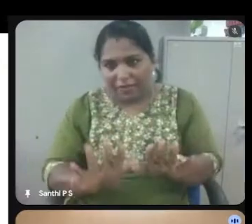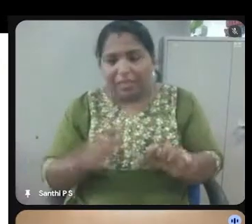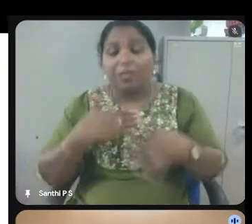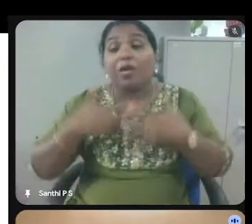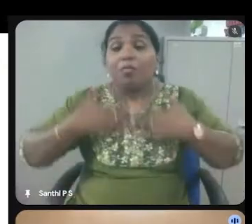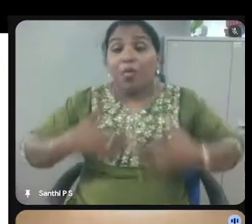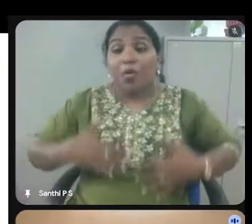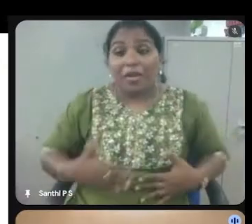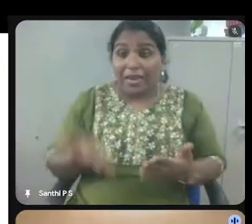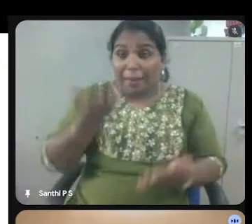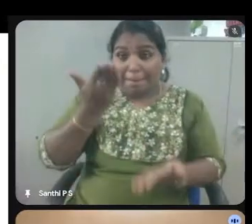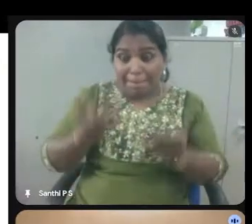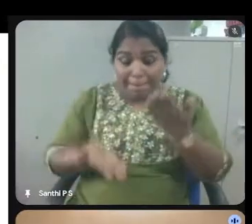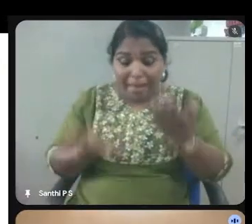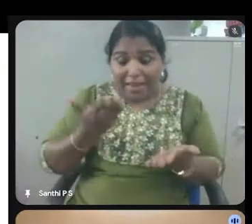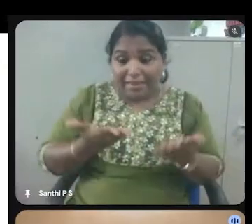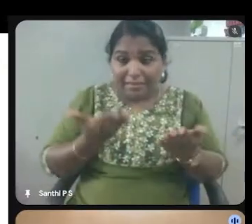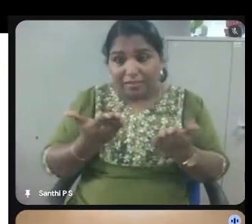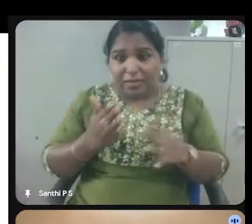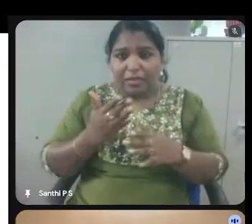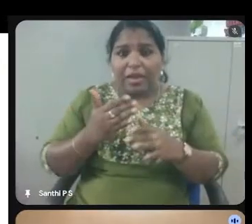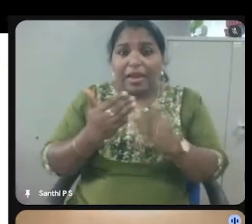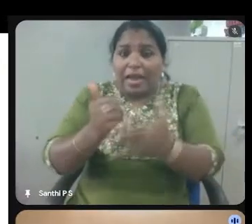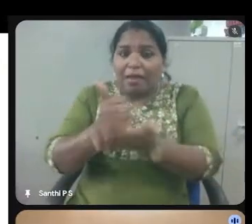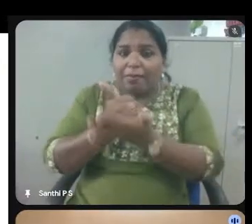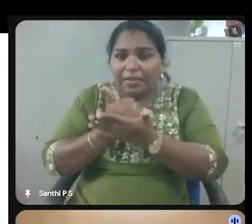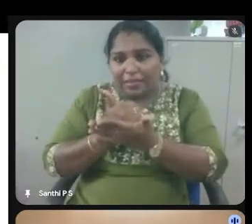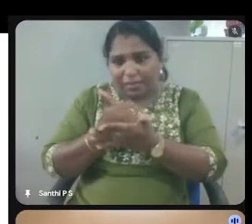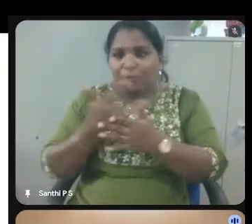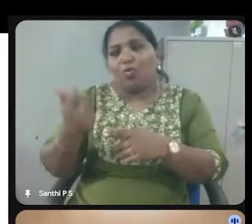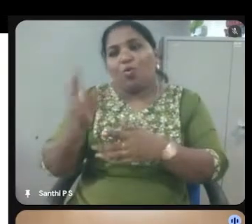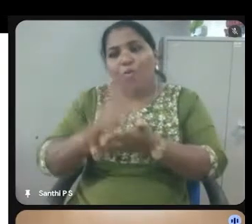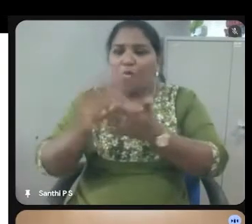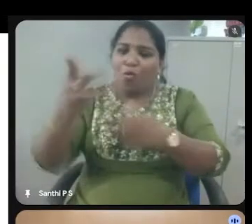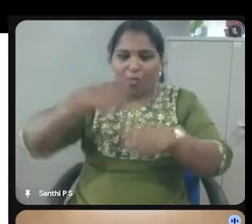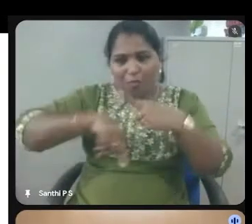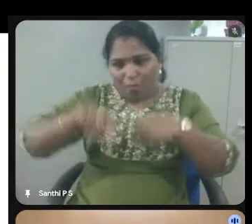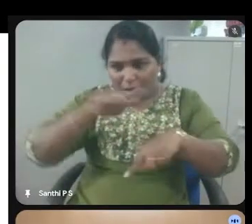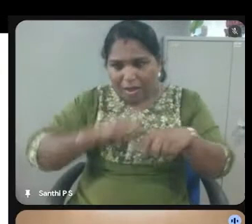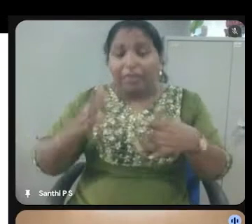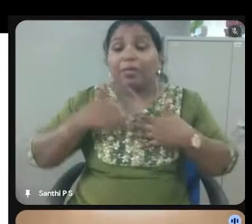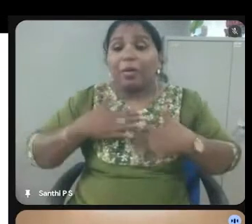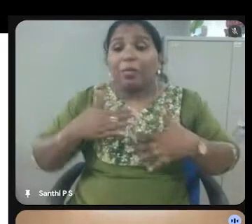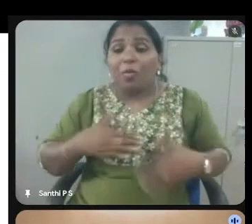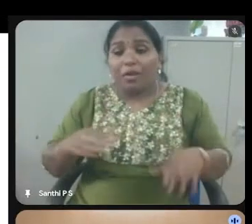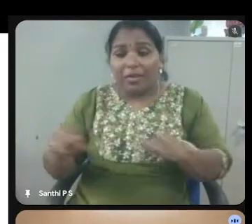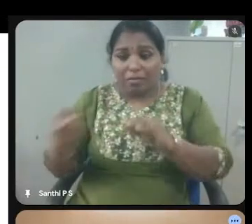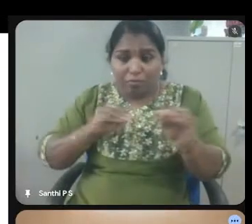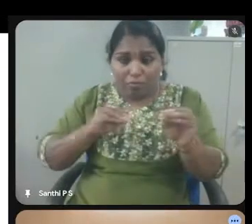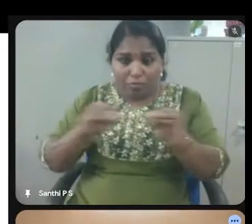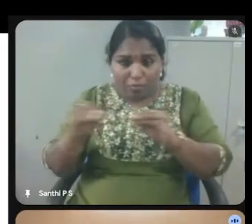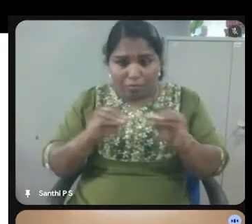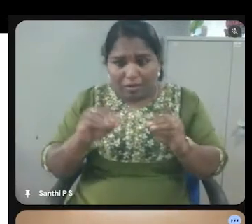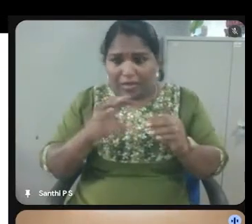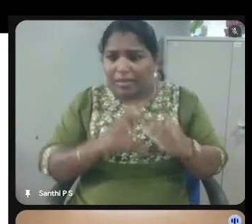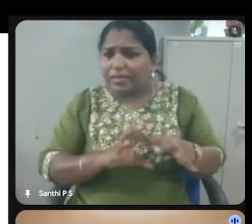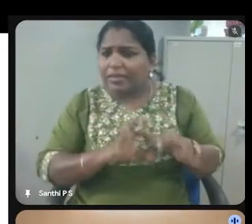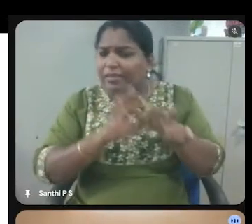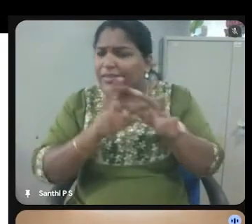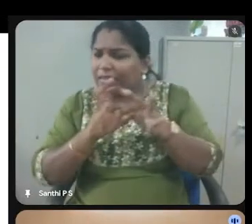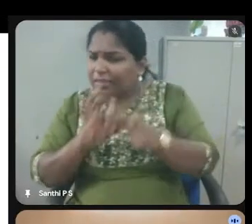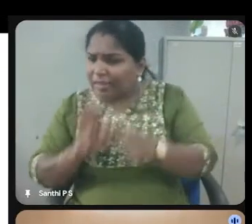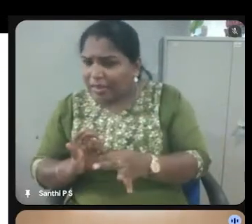ഒരു സെൻസറി ഇൻപുട്ട് തരുന്നത്. അതുപോലെ തന്നെ അപ്പൊ നമ്മുടെ ബോഡിയുടെ മൂവ്മെന്റ്സിനെ കുറിച്ച്, അപ്പൊ ഞാനിപ്പോ കൈ ഇങ്ങനെ നീട്ടി എന്ന് പറയുമ്പോൾ ആ